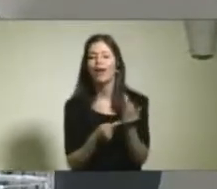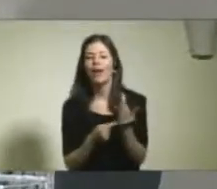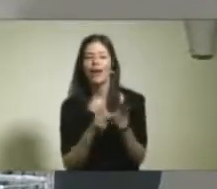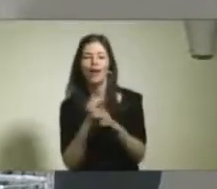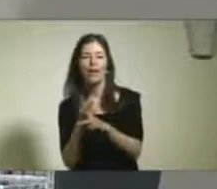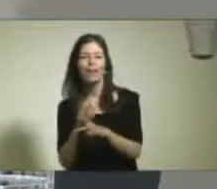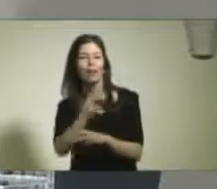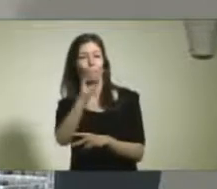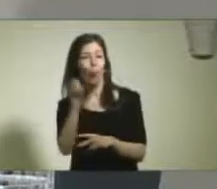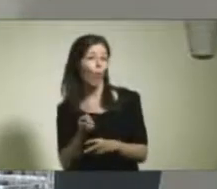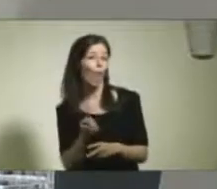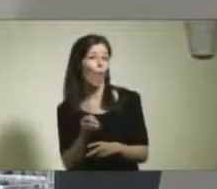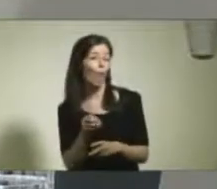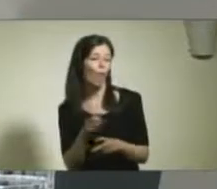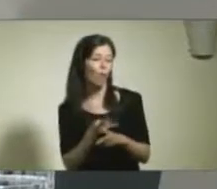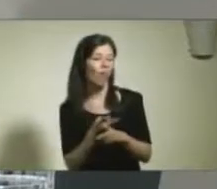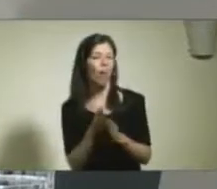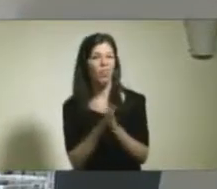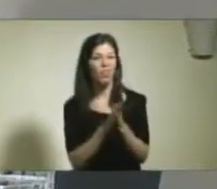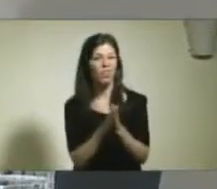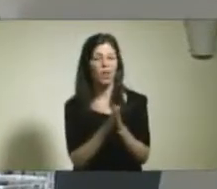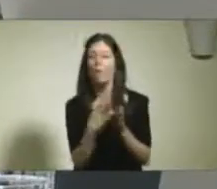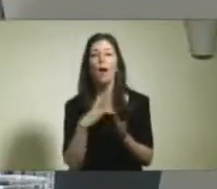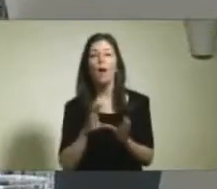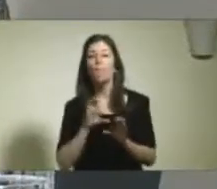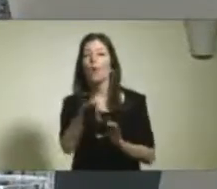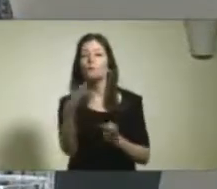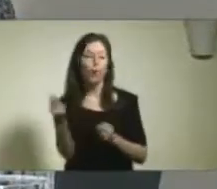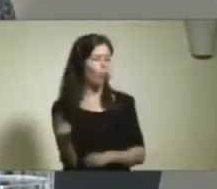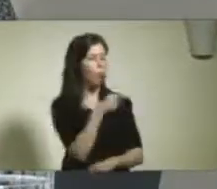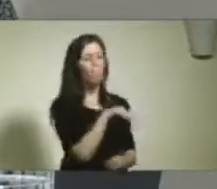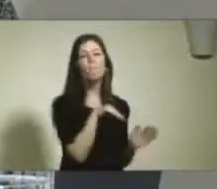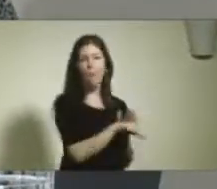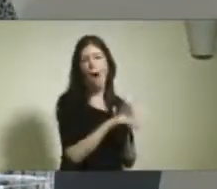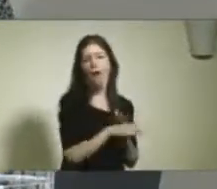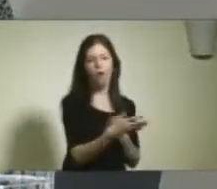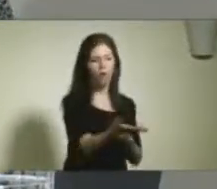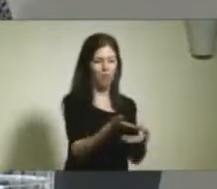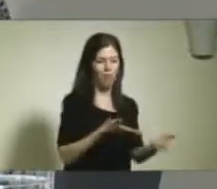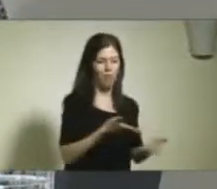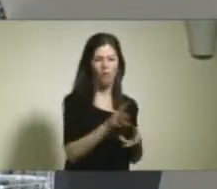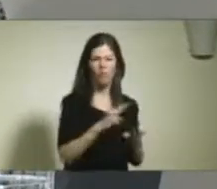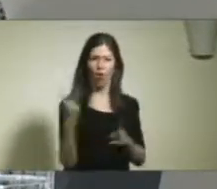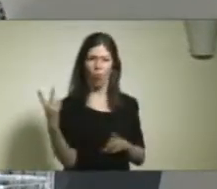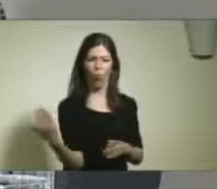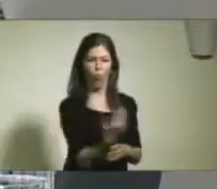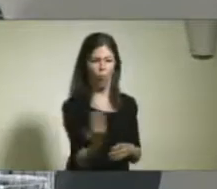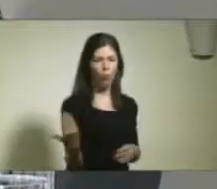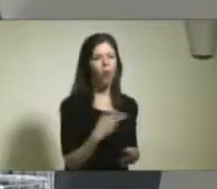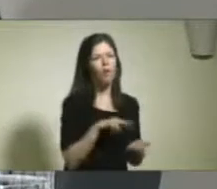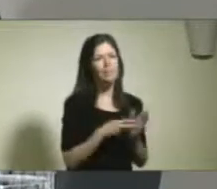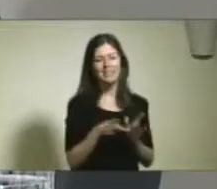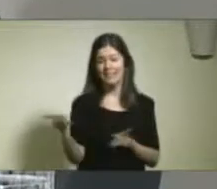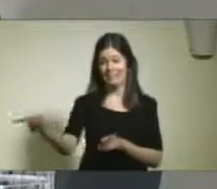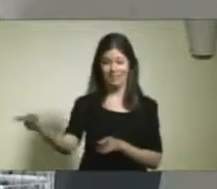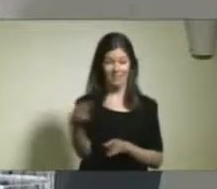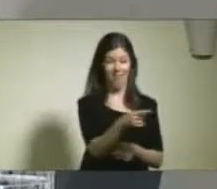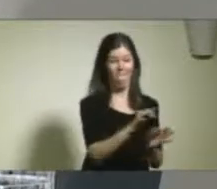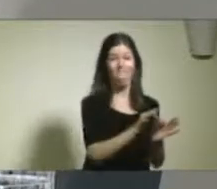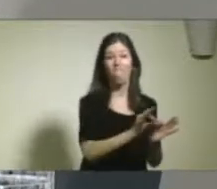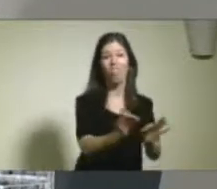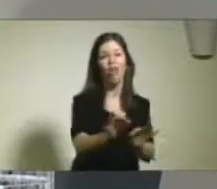intéressant, et après ils vont retourner faire des placements dans leur banque, etc. Donc ça, on a encore beaucoup de mal à fidéliser et